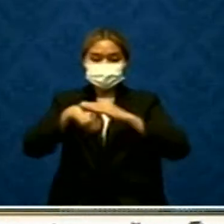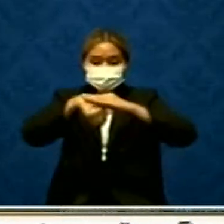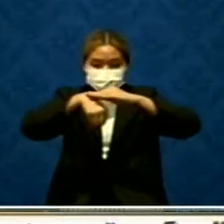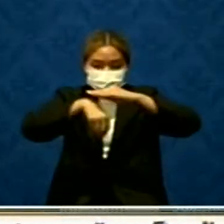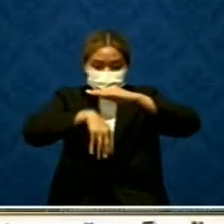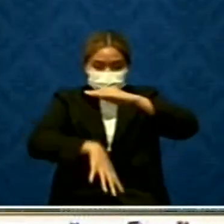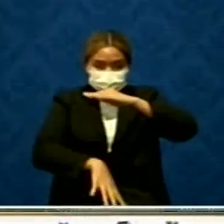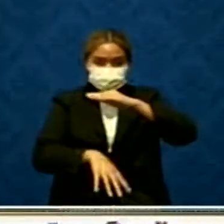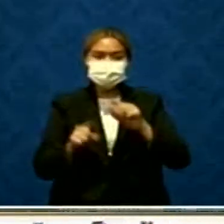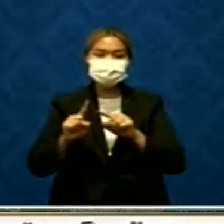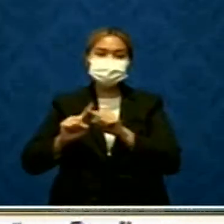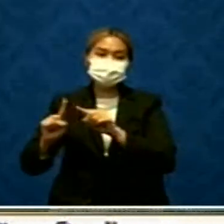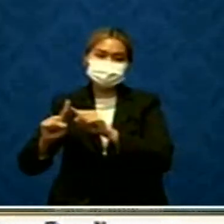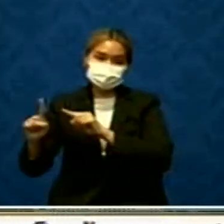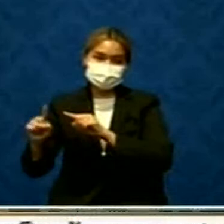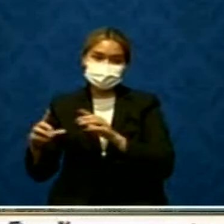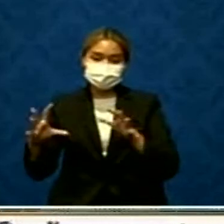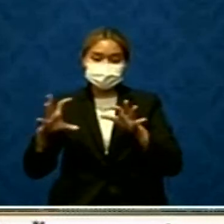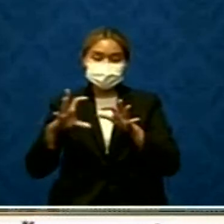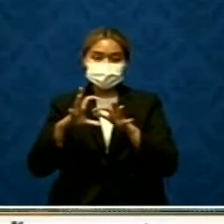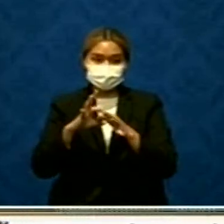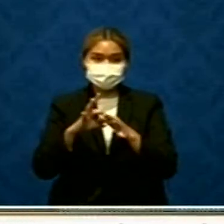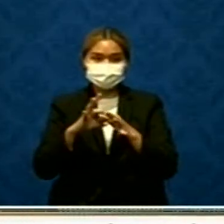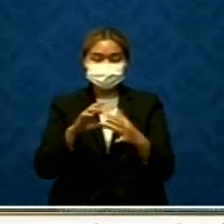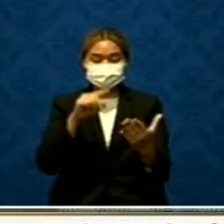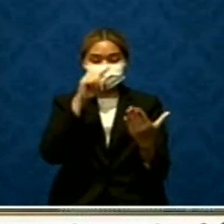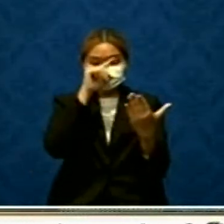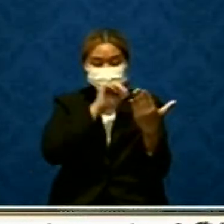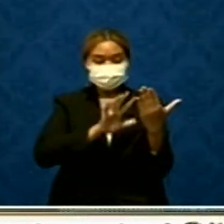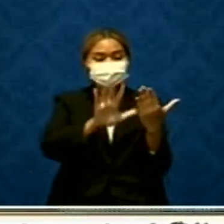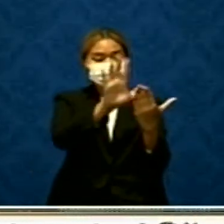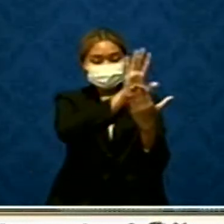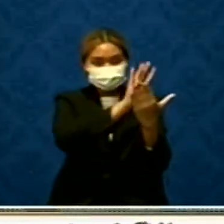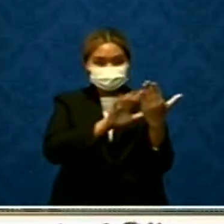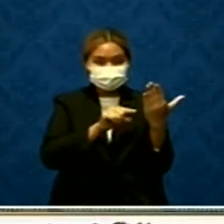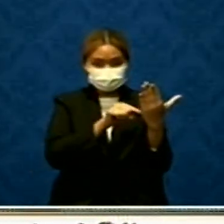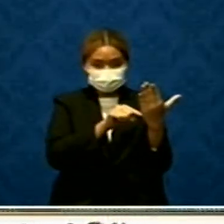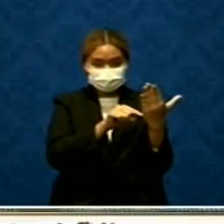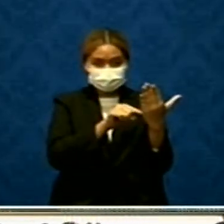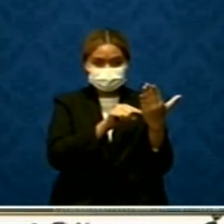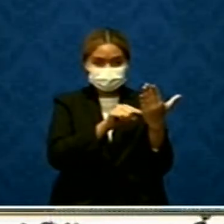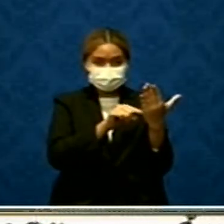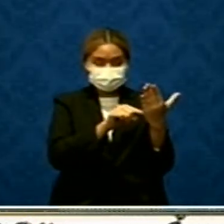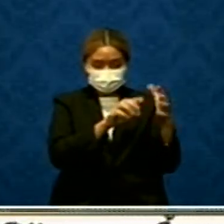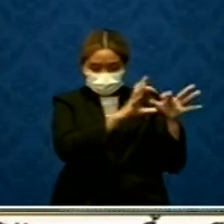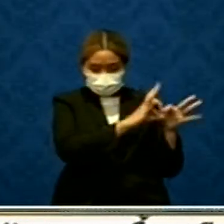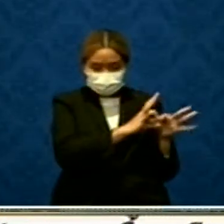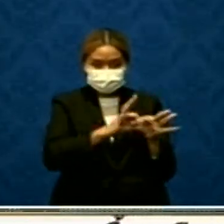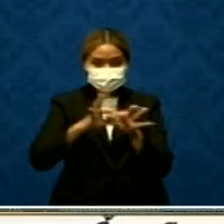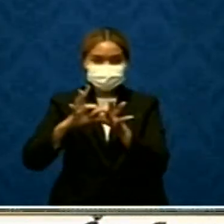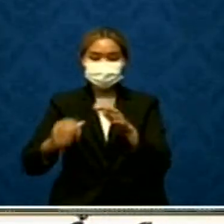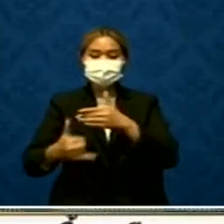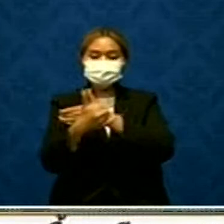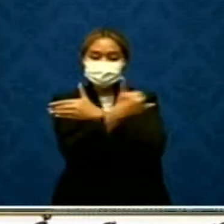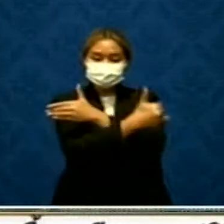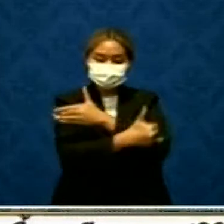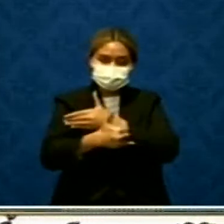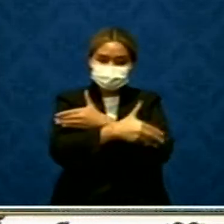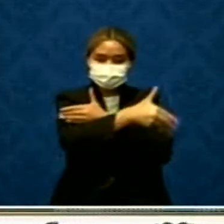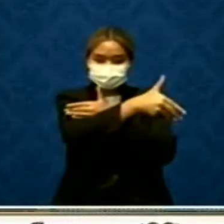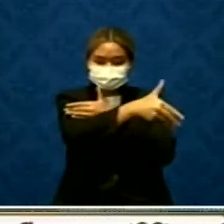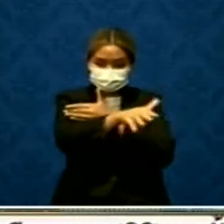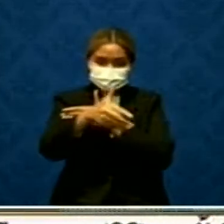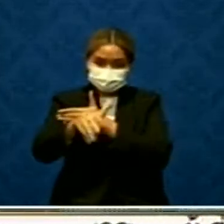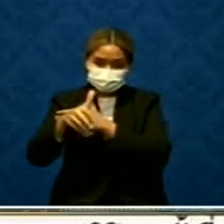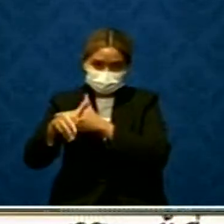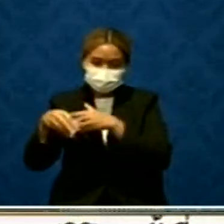ชื่อมนะครับภูมิภาคต่อกับประเทศเพื่อนบ้านนะครับในอนาคตเพื่อให้ประเทศไทยนะ